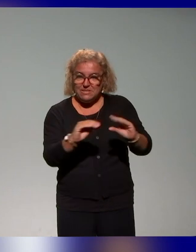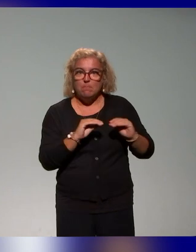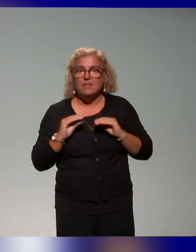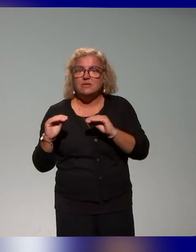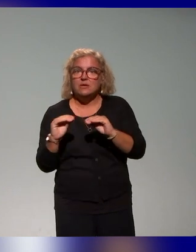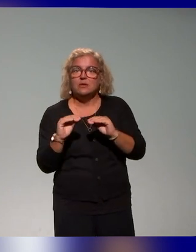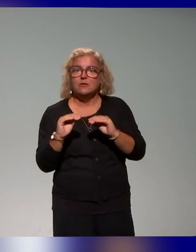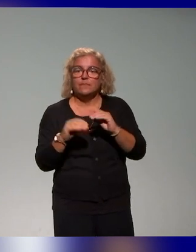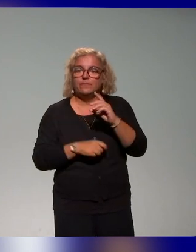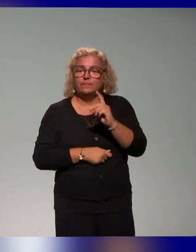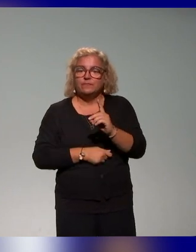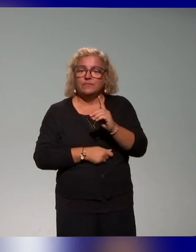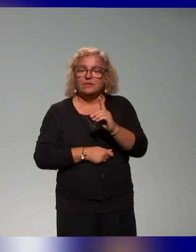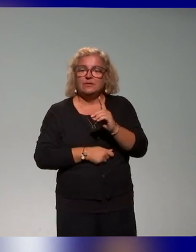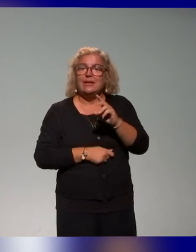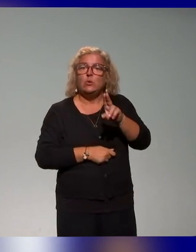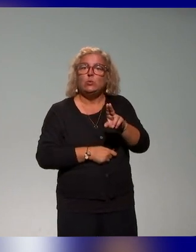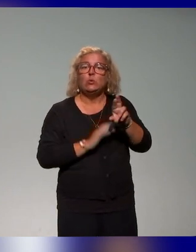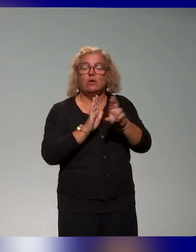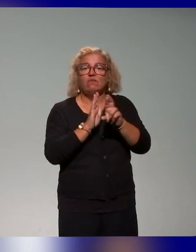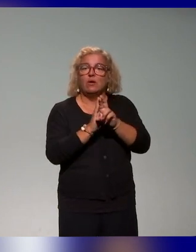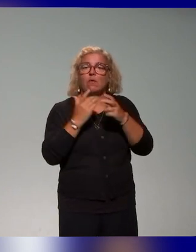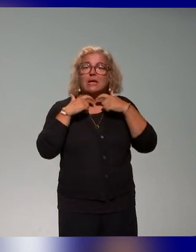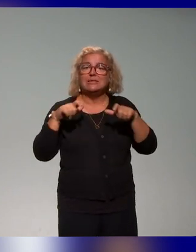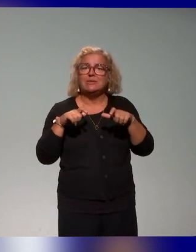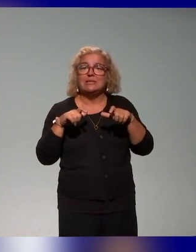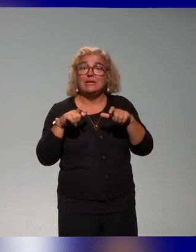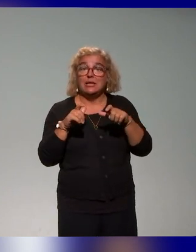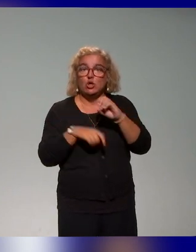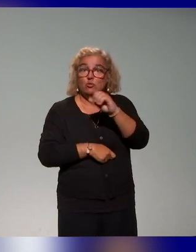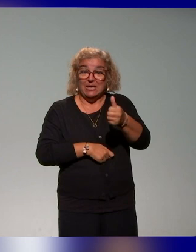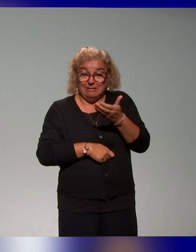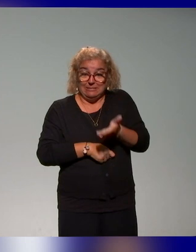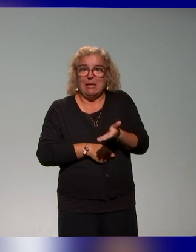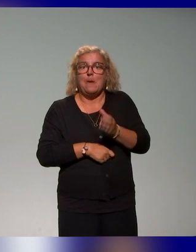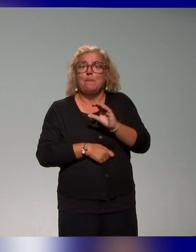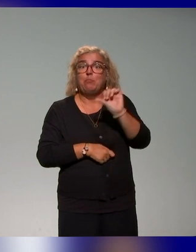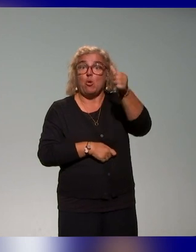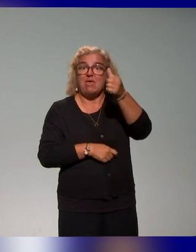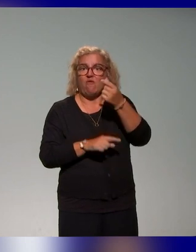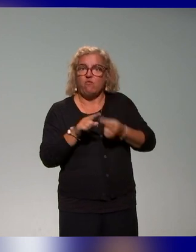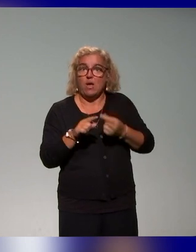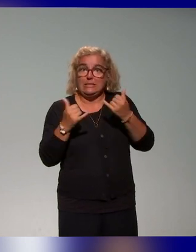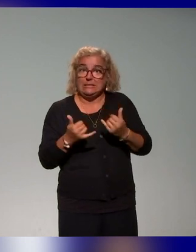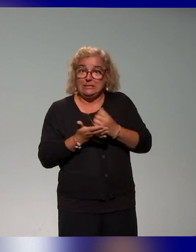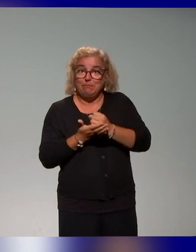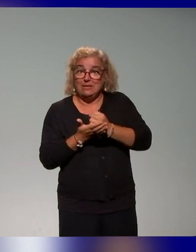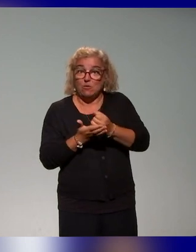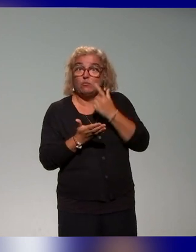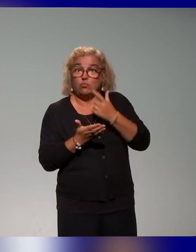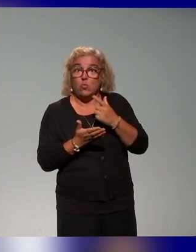le DURAN, référent accessibilité numérique, sera le pilote pour l'Université de La Réunion, notamment en termes